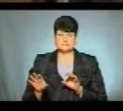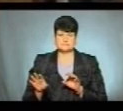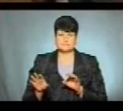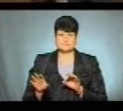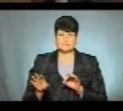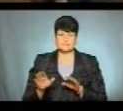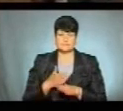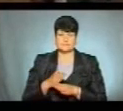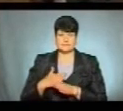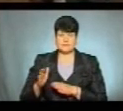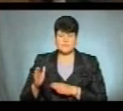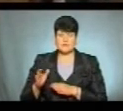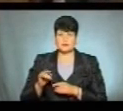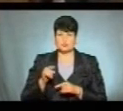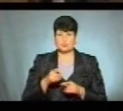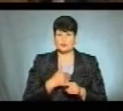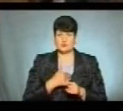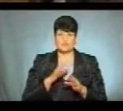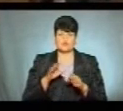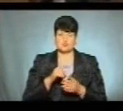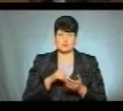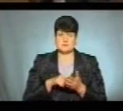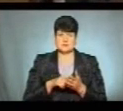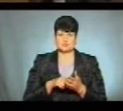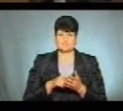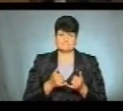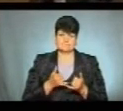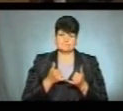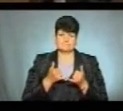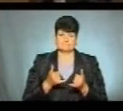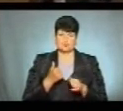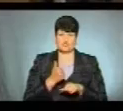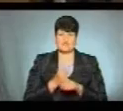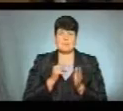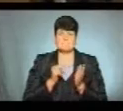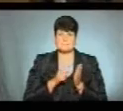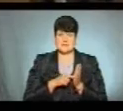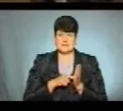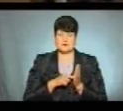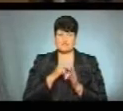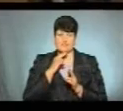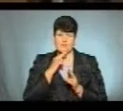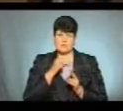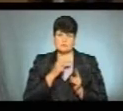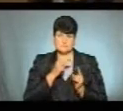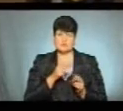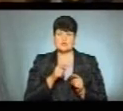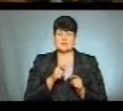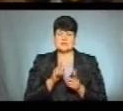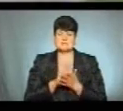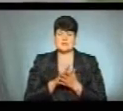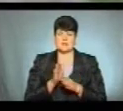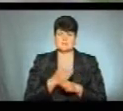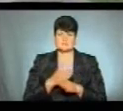покладене чи відсортоване. І таким чином ми хочемо всьому місту прищепити головну мету і увагу привернути, що та сміття